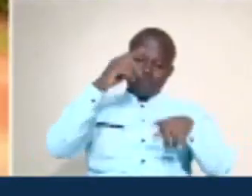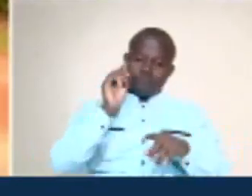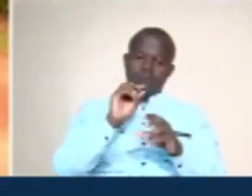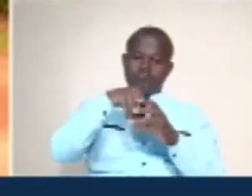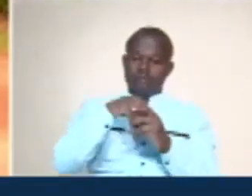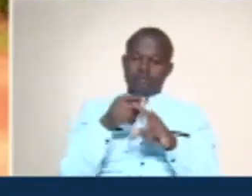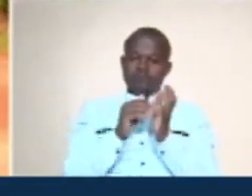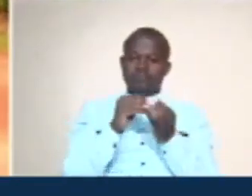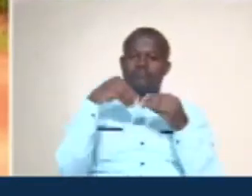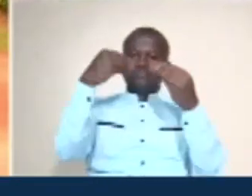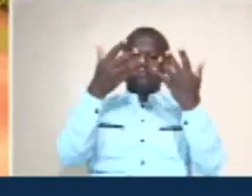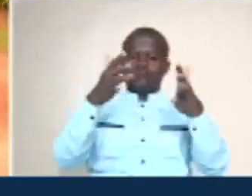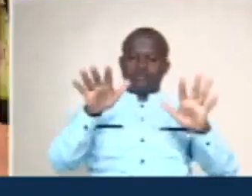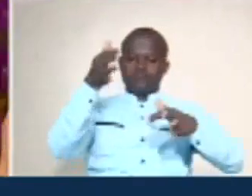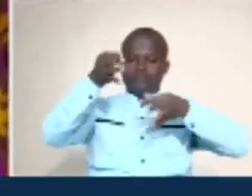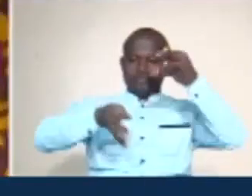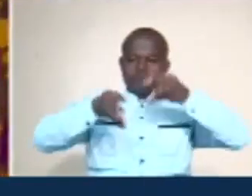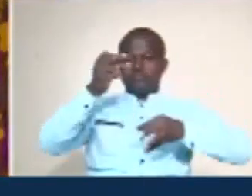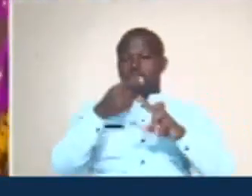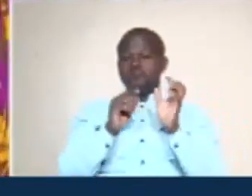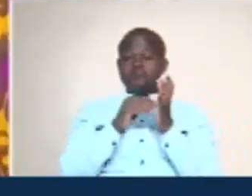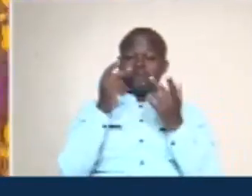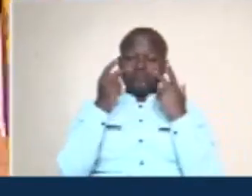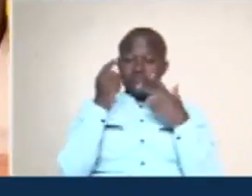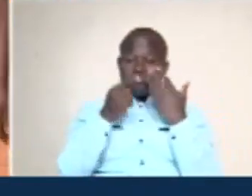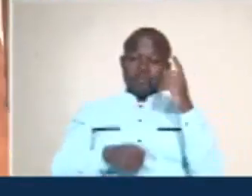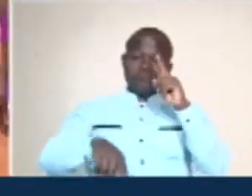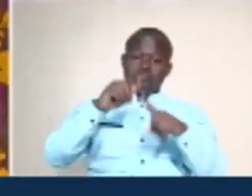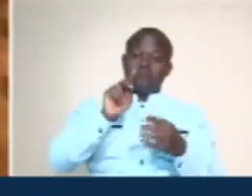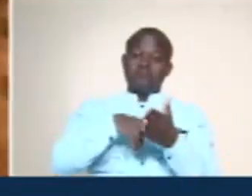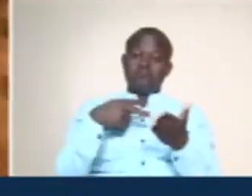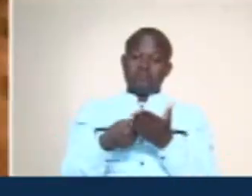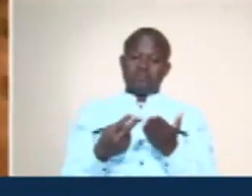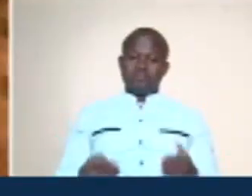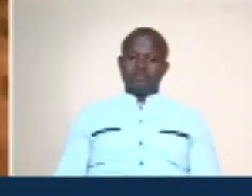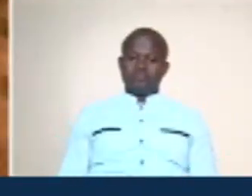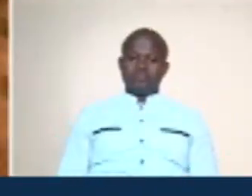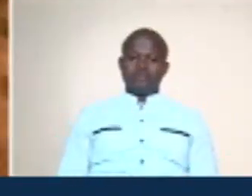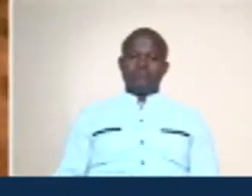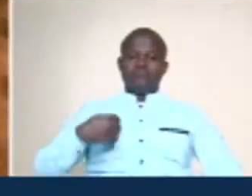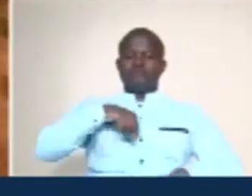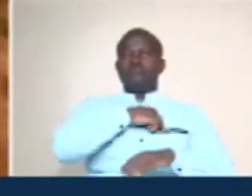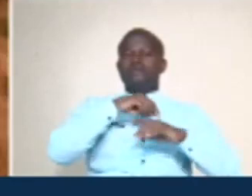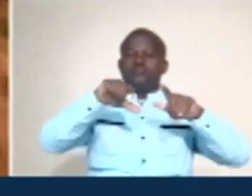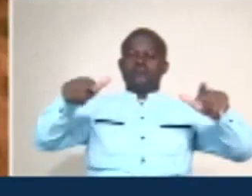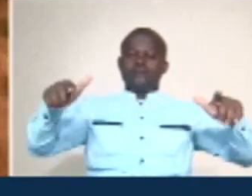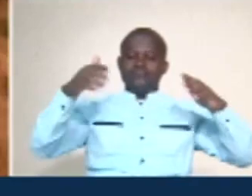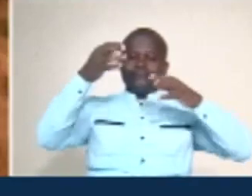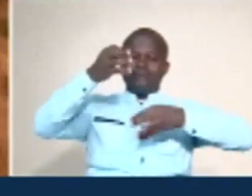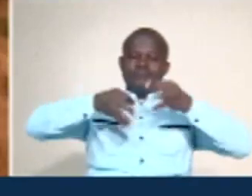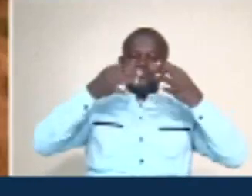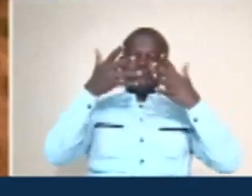baburegaga ndetse banahabwa amarangiza rubanza, ariko ngo kubona ibyo batsindiye byarananiranye. Tubafite isambu twaburanye, umva